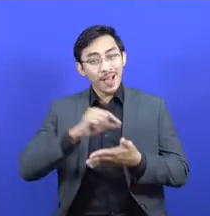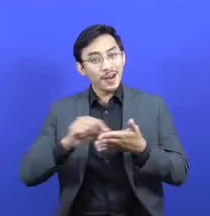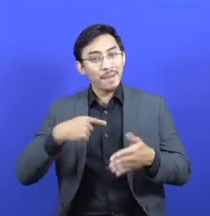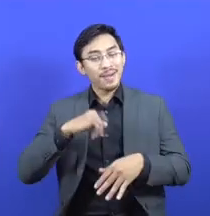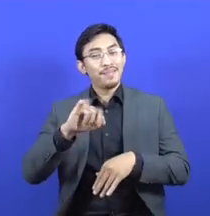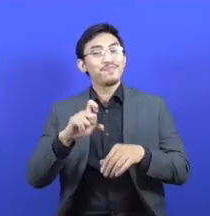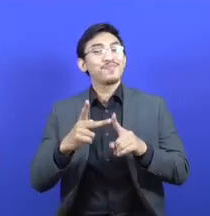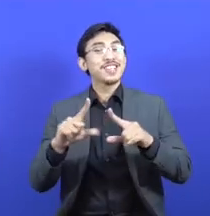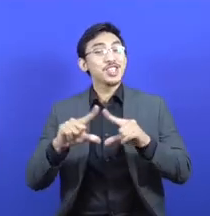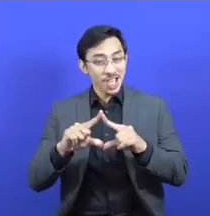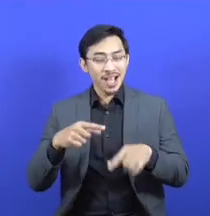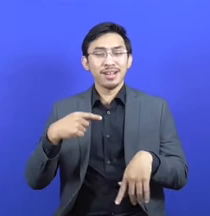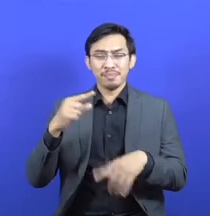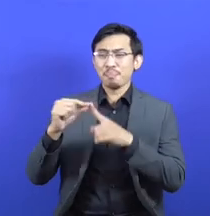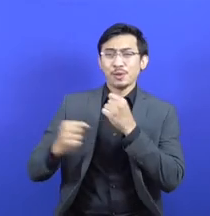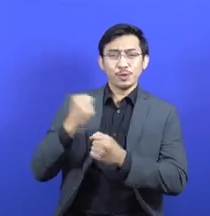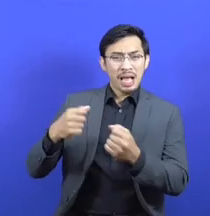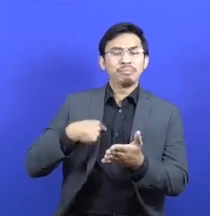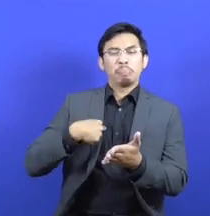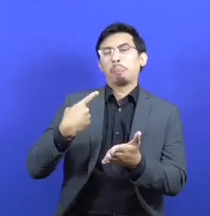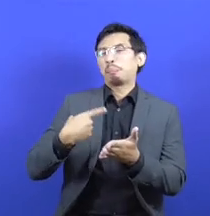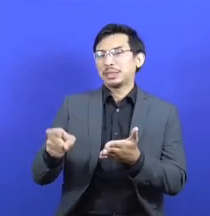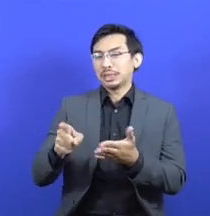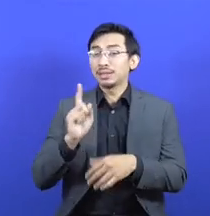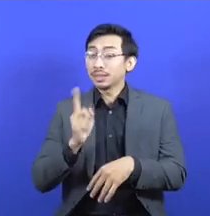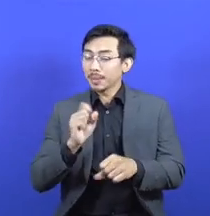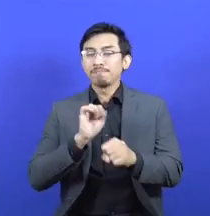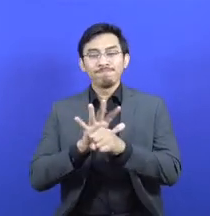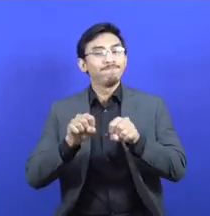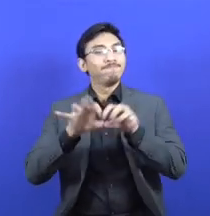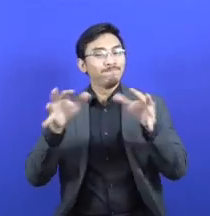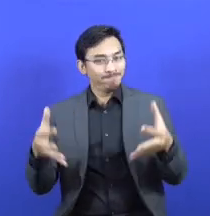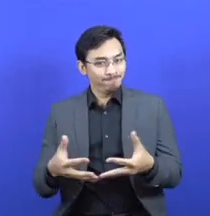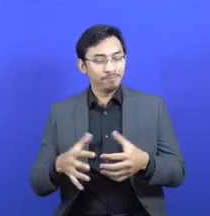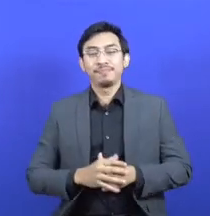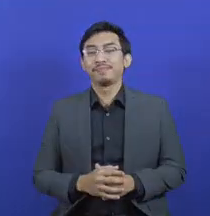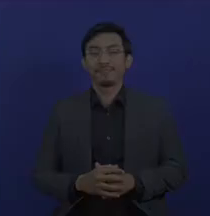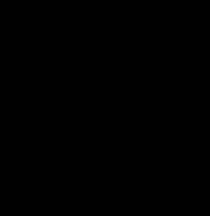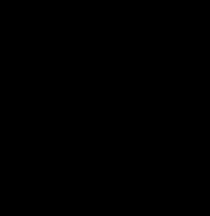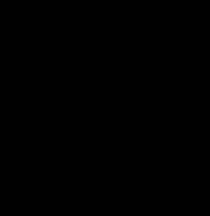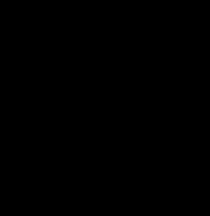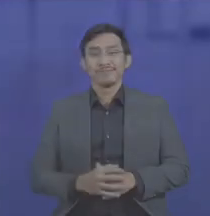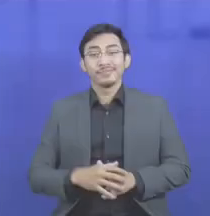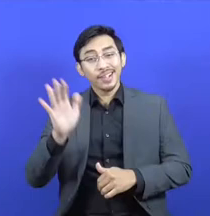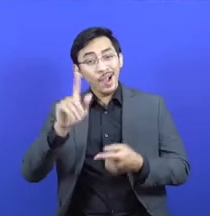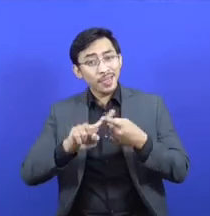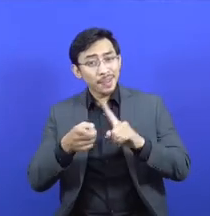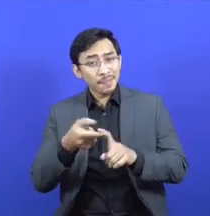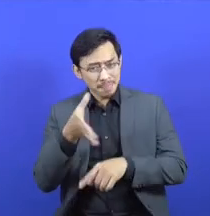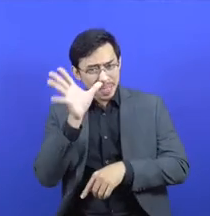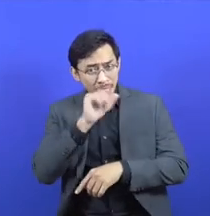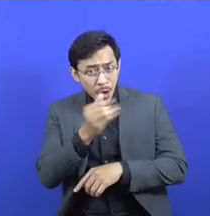Halo, nama saya Ica. Saya di PHK oleh perusahaan tempat saya bekerja karena pandemi COVID-19. Hai